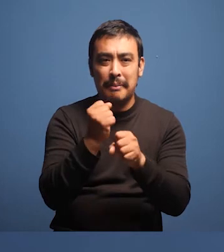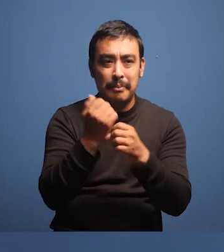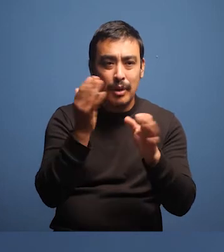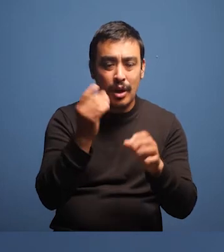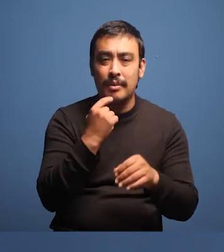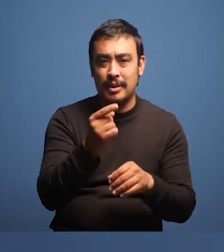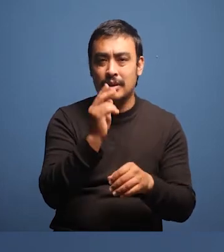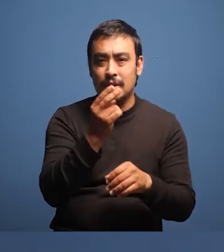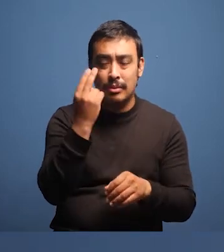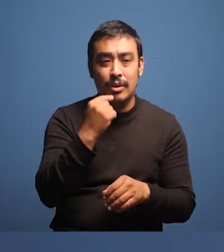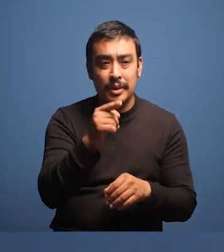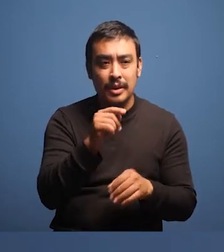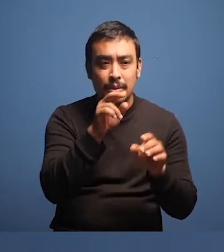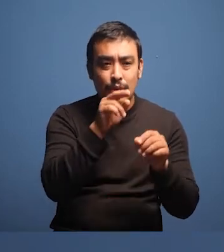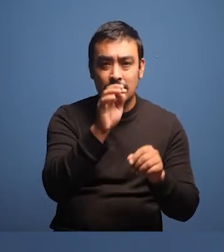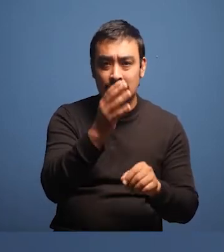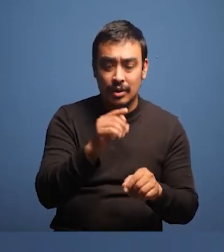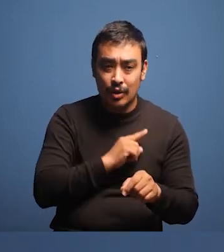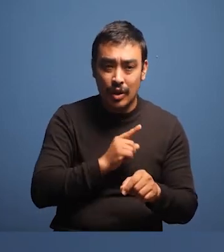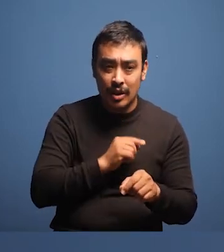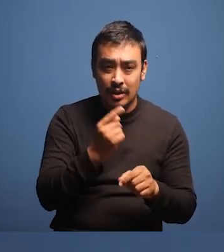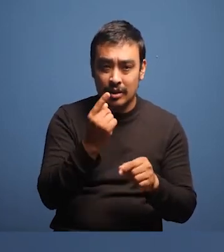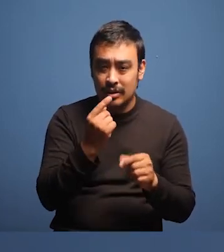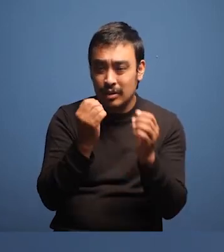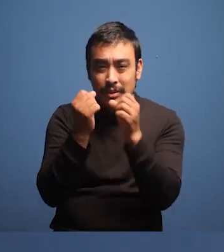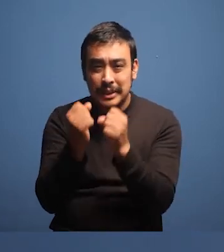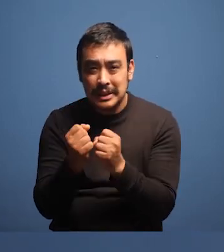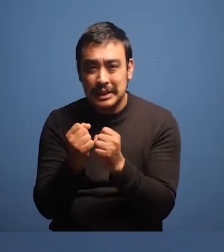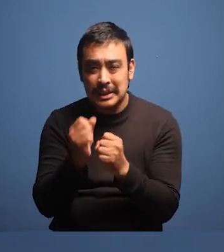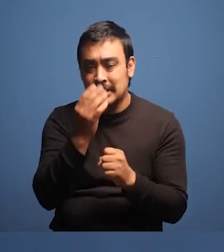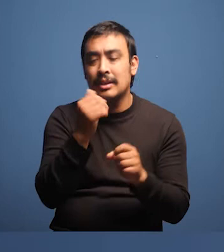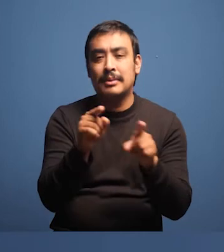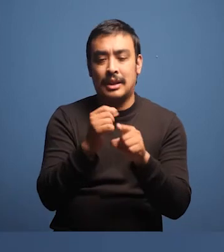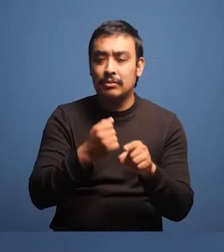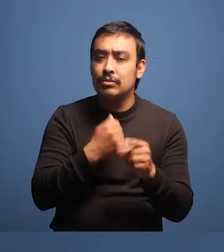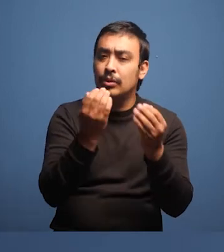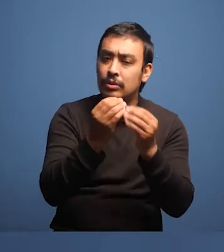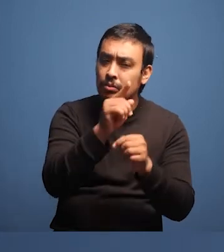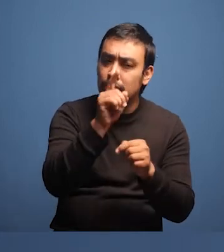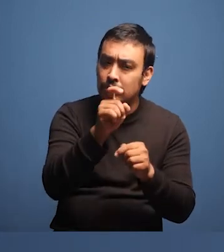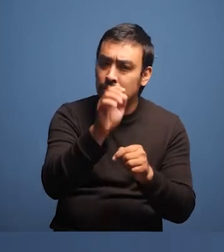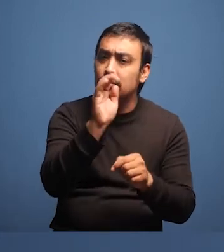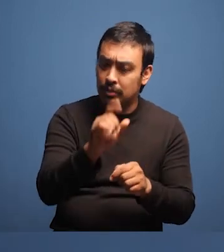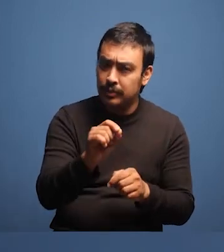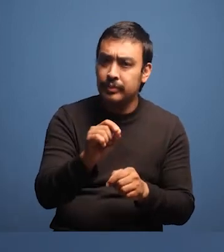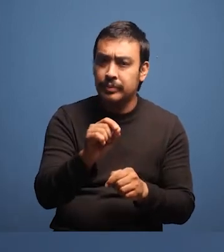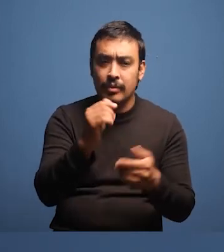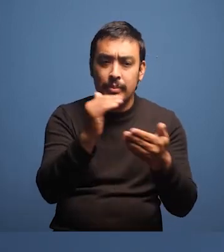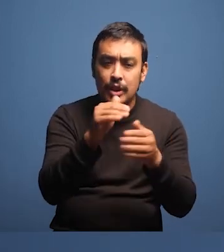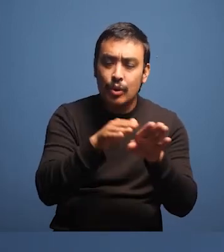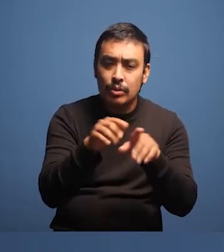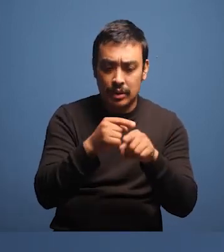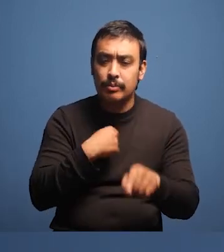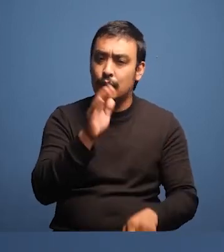होइन त्यस्तो भयो भने उसले बोल्न सक्दैन डराएर एउटा कुनामा आएर बसिदिन्छ कि सो त्यस्तो बेलामा आफूले गएर क्वेसन गर्न चाहिँ सक्नु पऱ्यो र बच्चाहरूलाई चाहिँ म